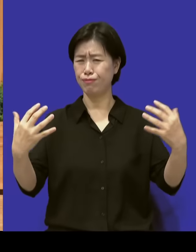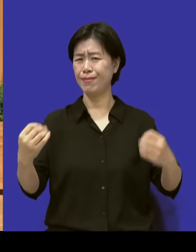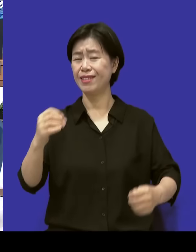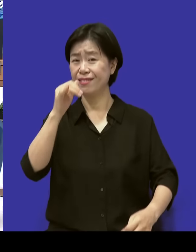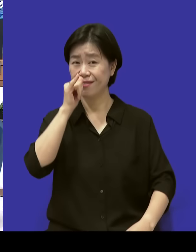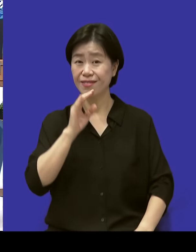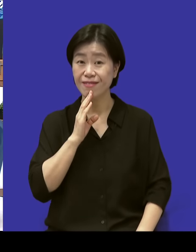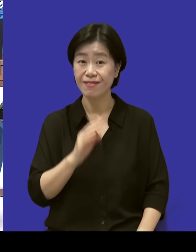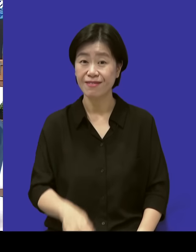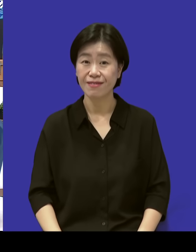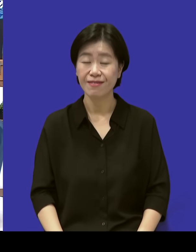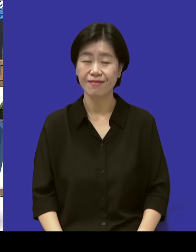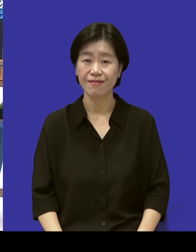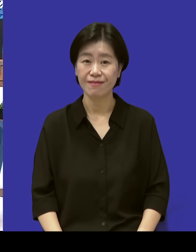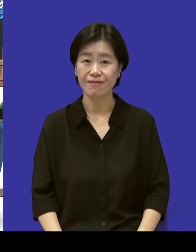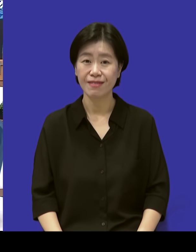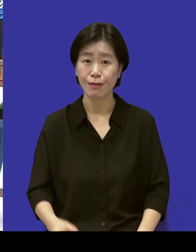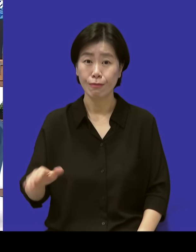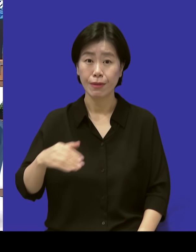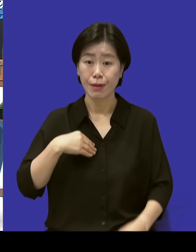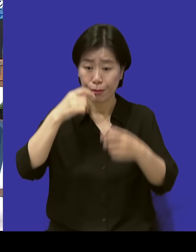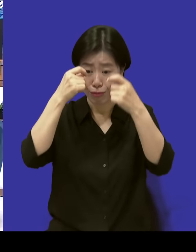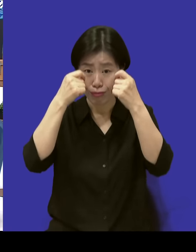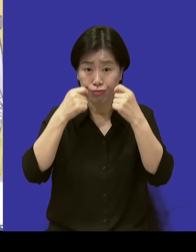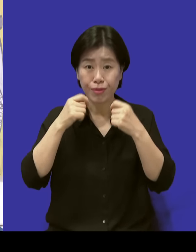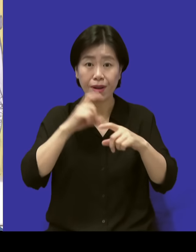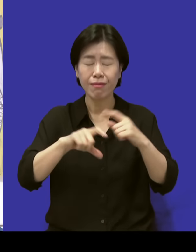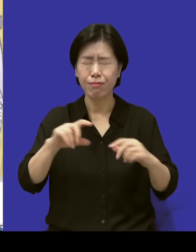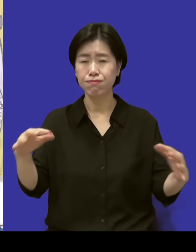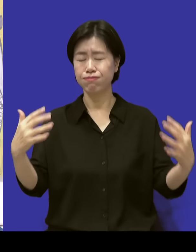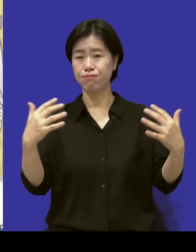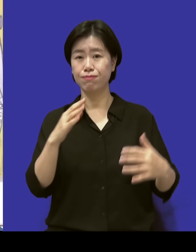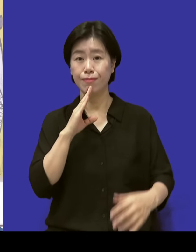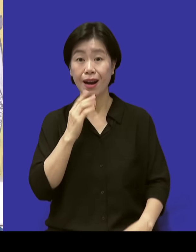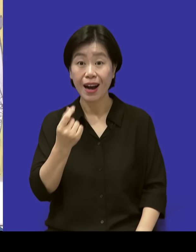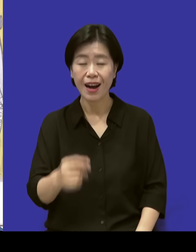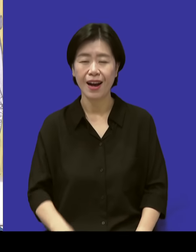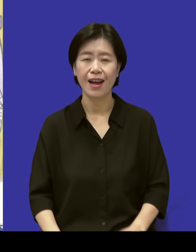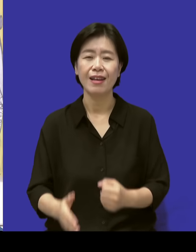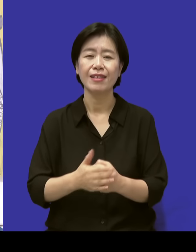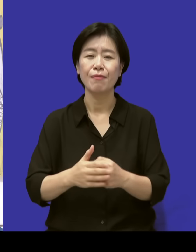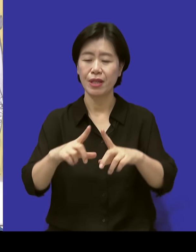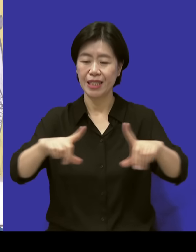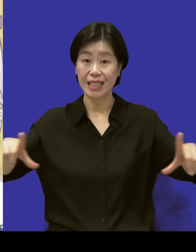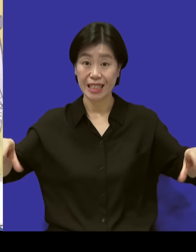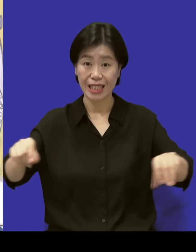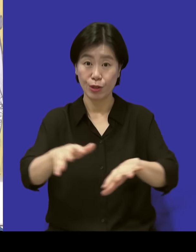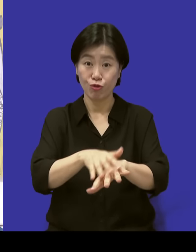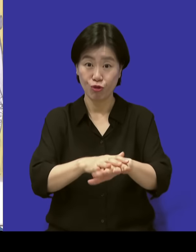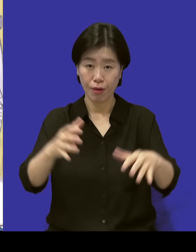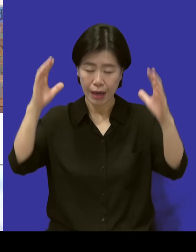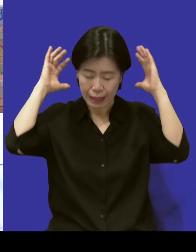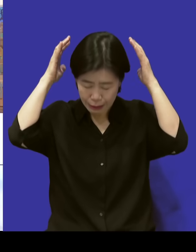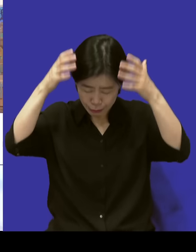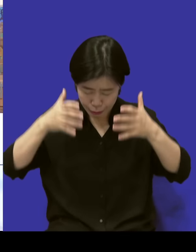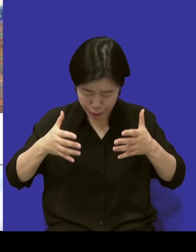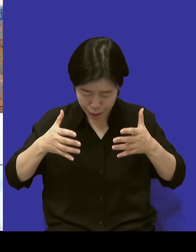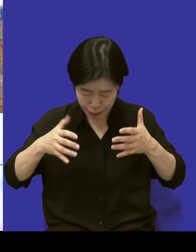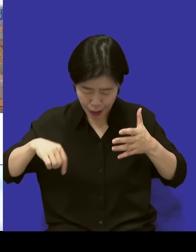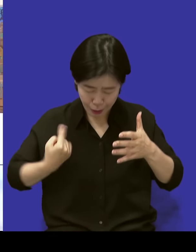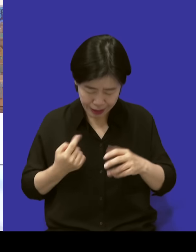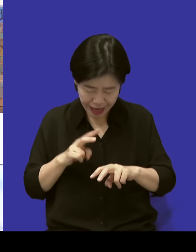예. 몸이 좋잖아요. 그 울고 있으면 얼마나 쳐다보겠어요. 예. 그래서 그렇지. 제가 수건을 이렇게 뒤집어 쓰고 예. 벤치에 앉아서 혼자 막